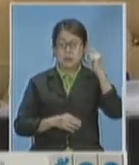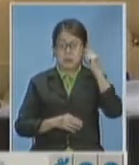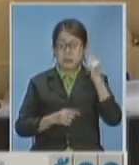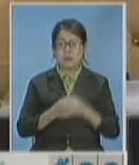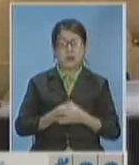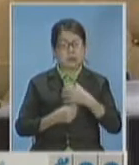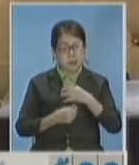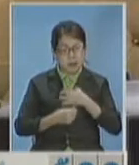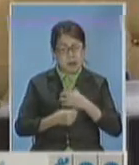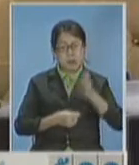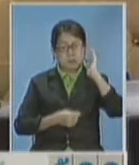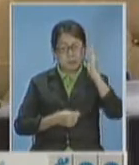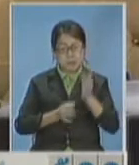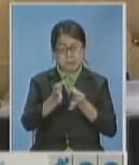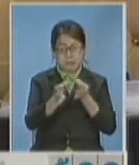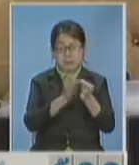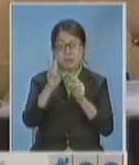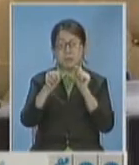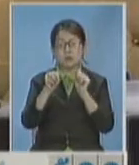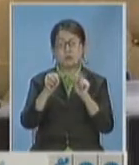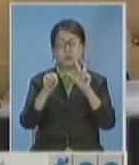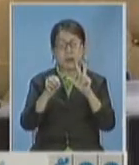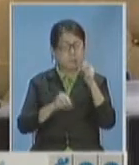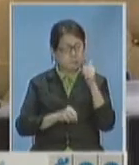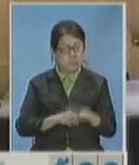จะสงวนความเห็นในมาตรา3เนี่ยน่าจะไม่ชอบ